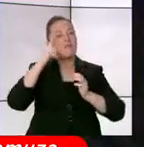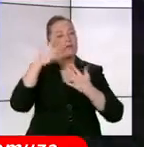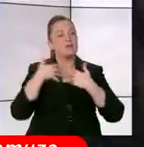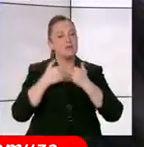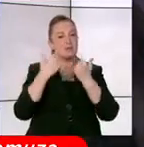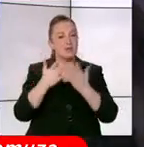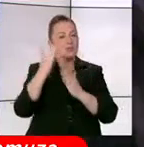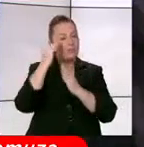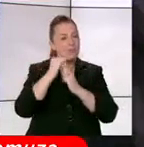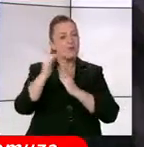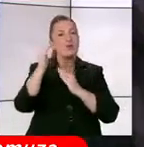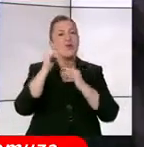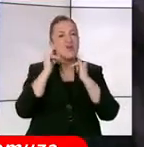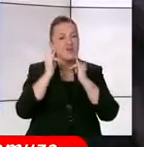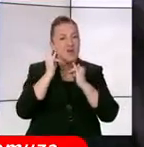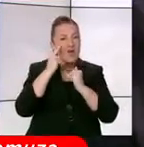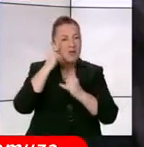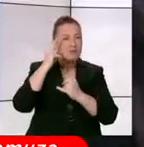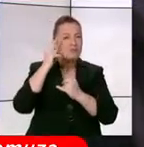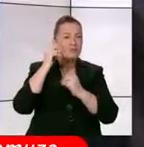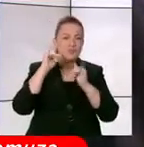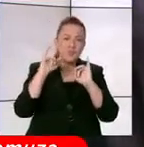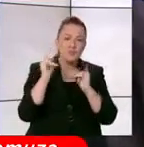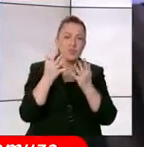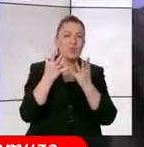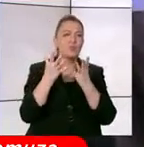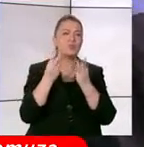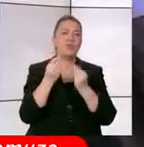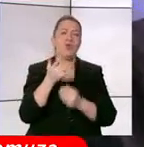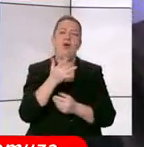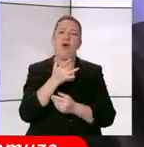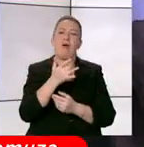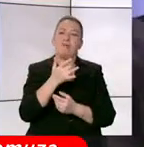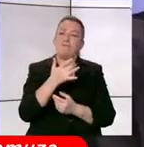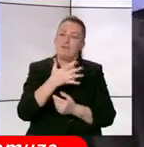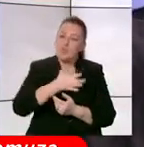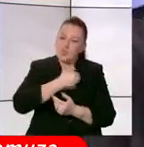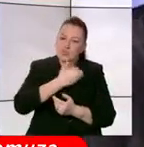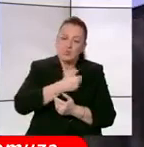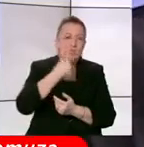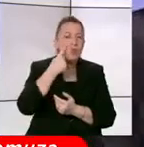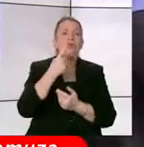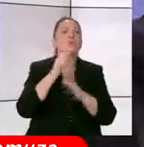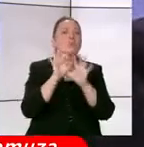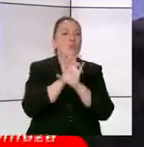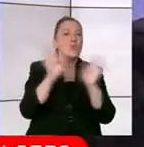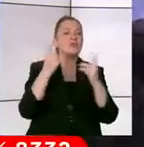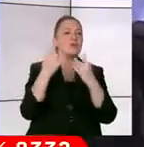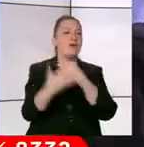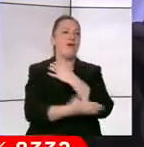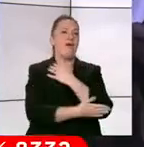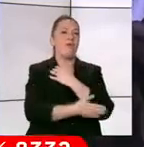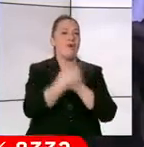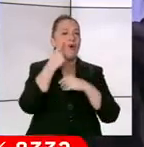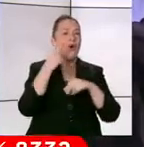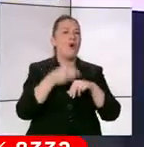Milletimiz felaketin boyutlarını çok hızlı bir şekilde anladı ve müthiş bir dayanışma önüne gösterdi. Büyük